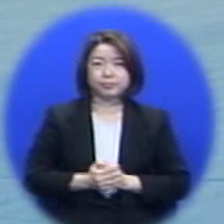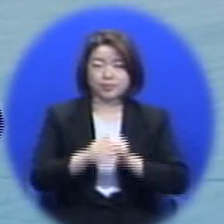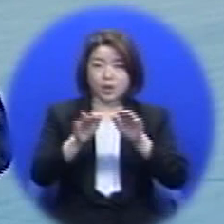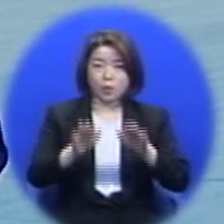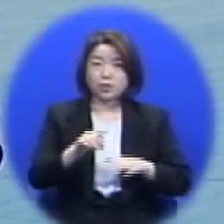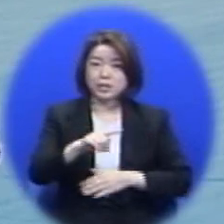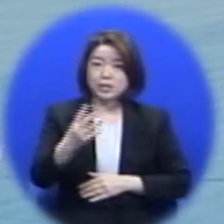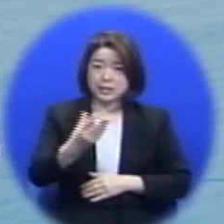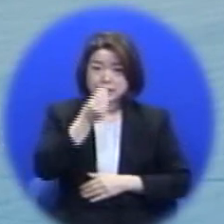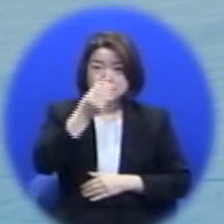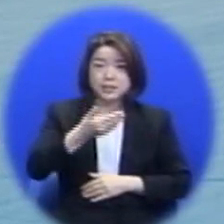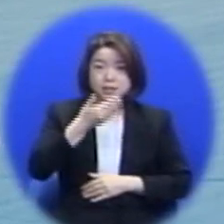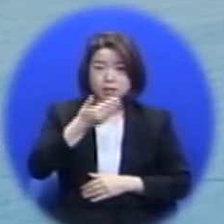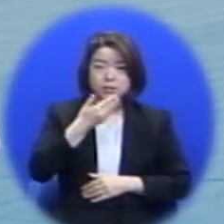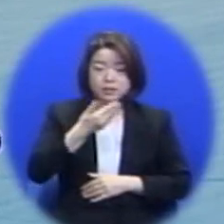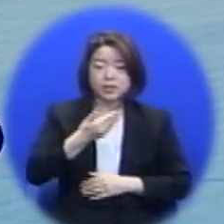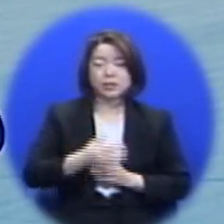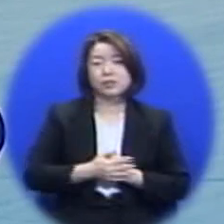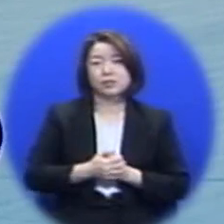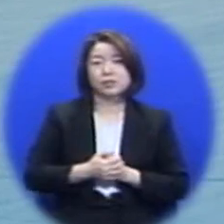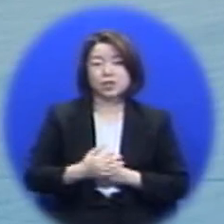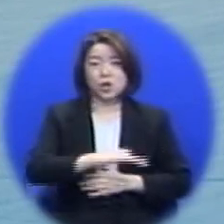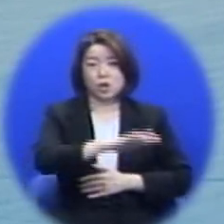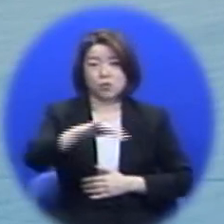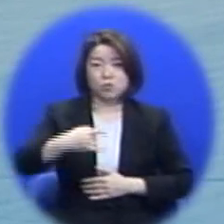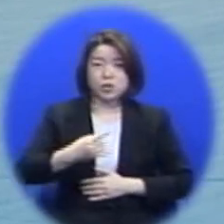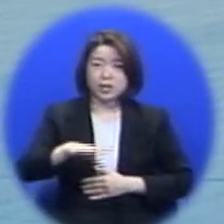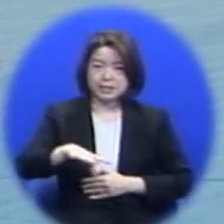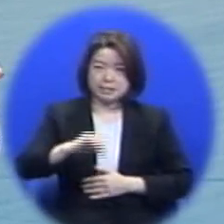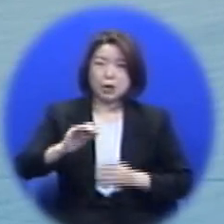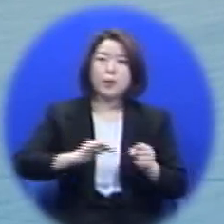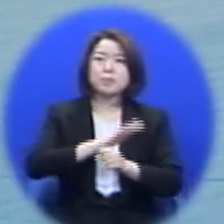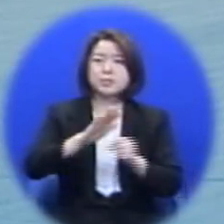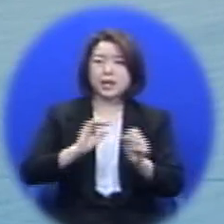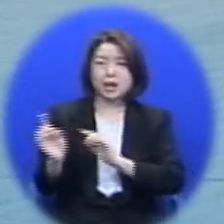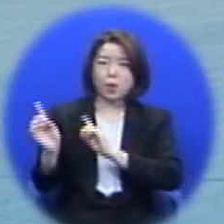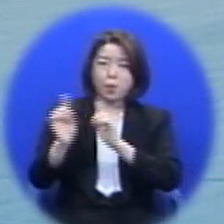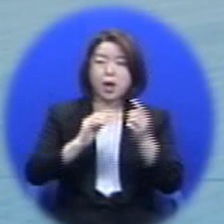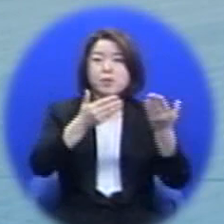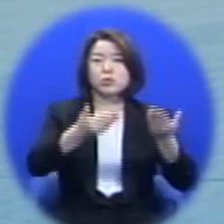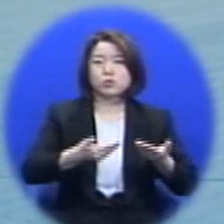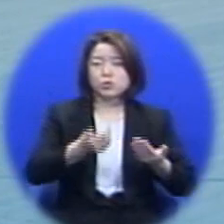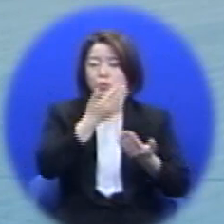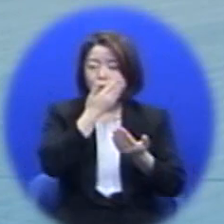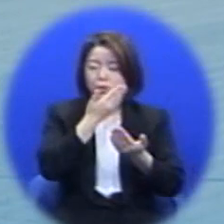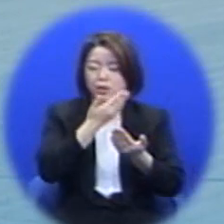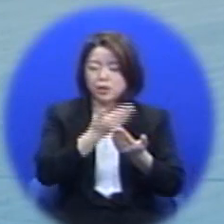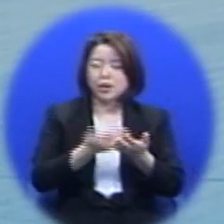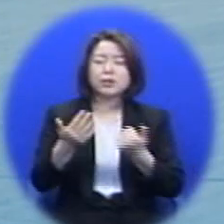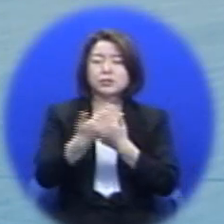오늘 이 성찬은 우리에게 처음 사랑을 회복시켜 주시는 참으로 귀한 은혜의